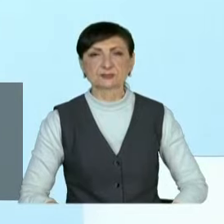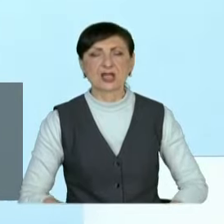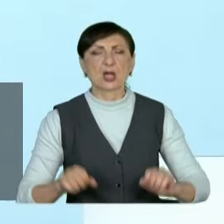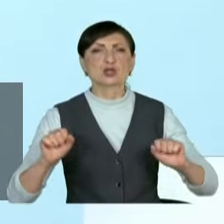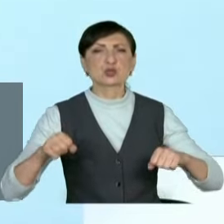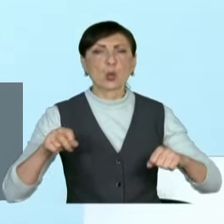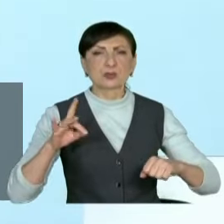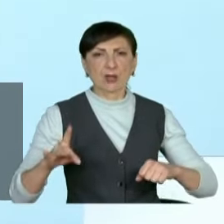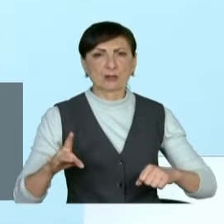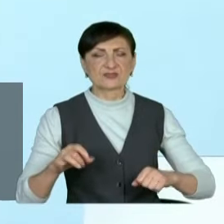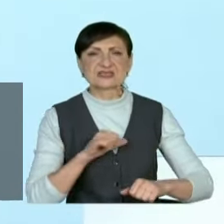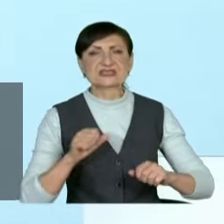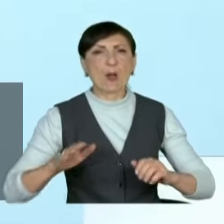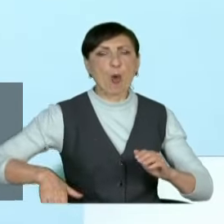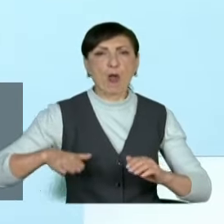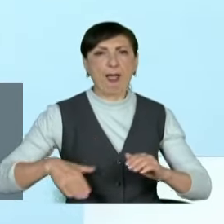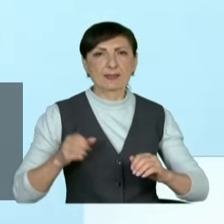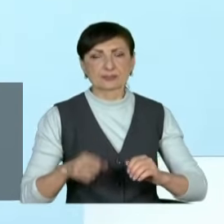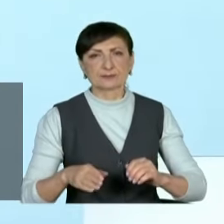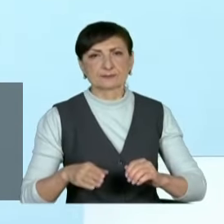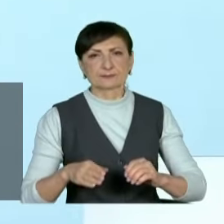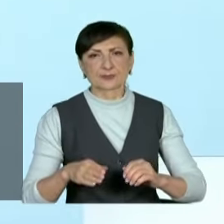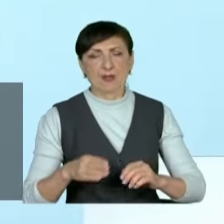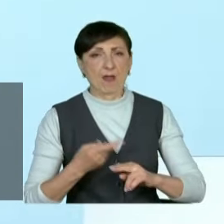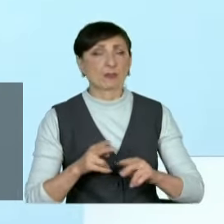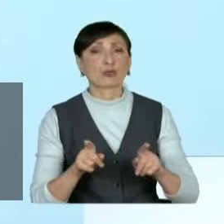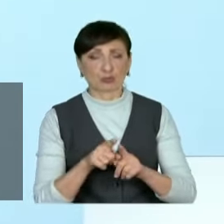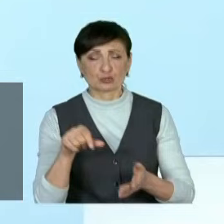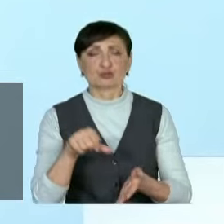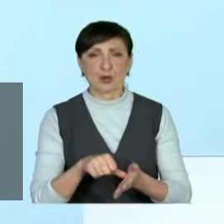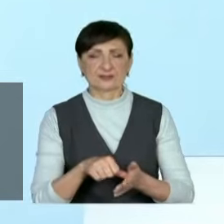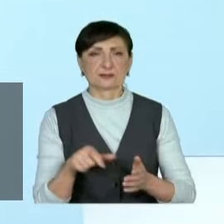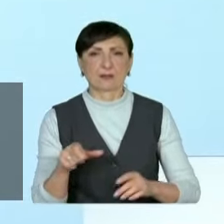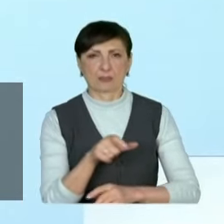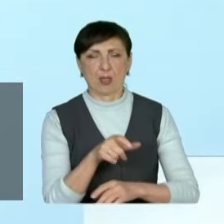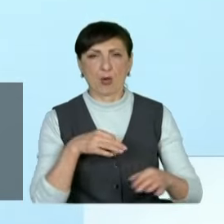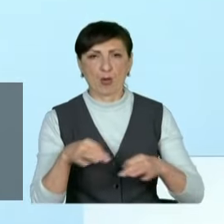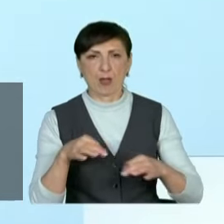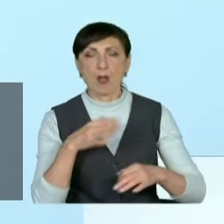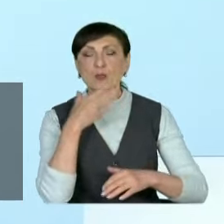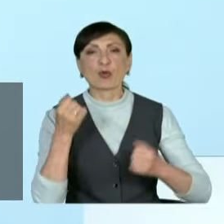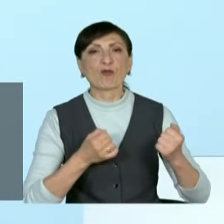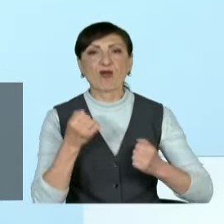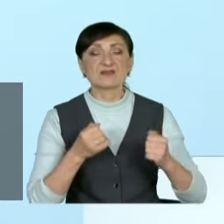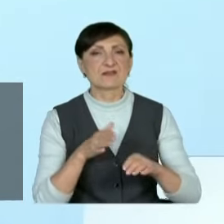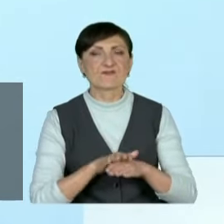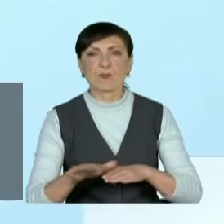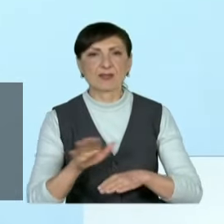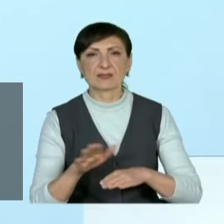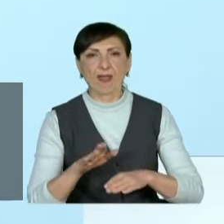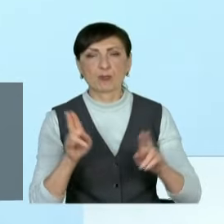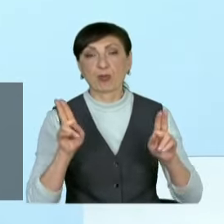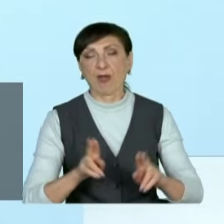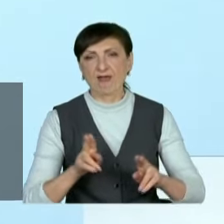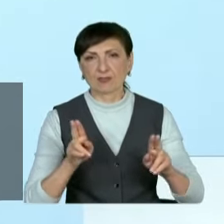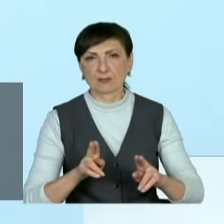Скутер, самокат, электросамокат. Мопеды и скутеры – это тоже участники дорожного движения. Многие водители не соблюдают на нем правил